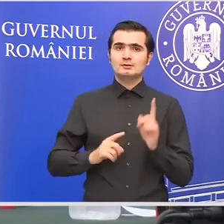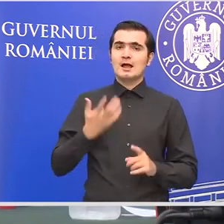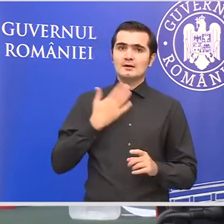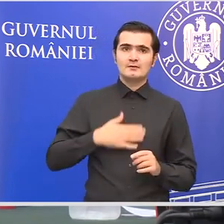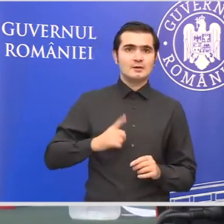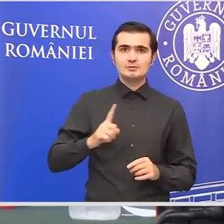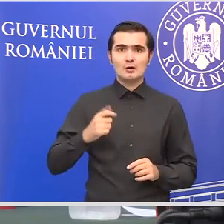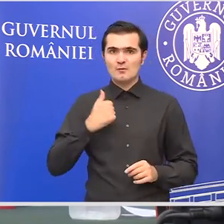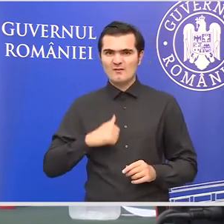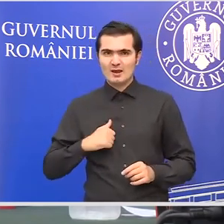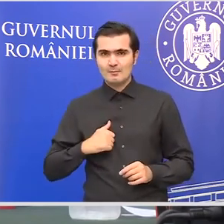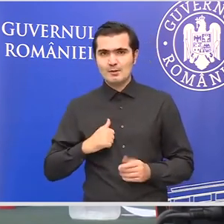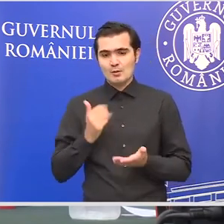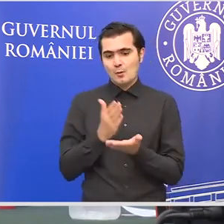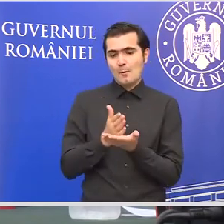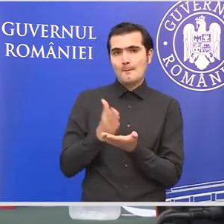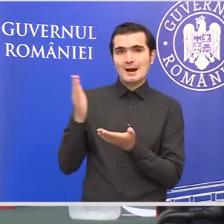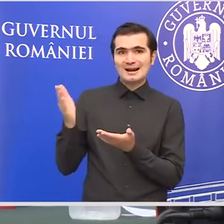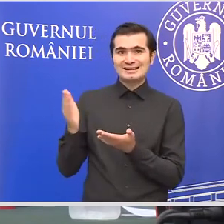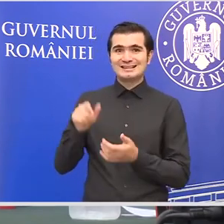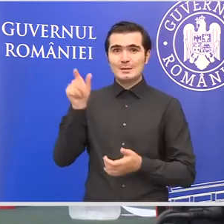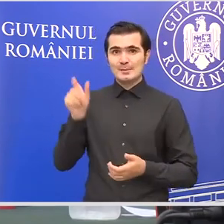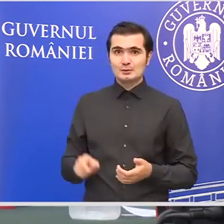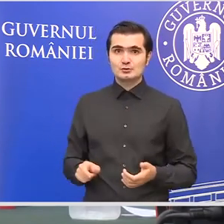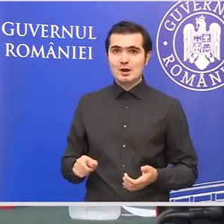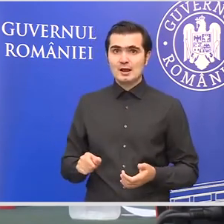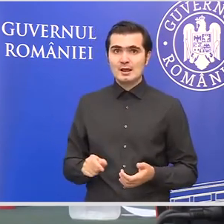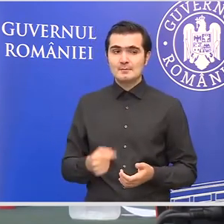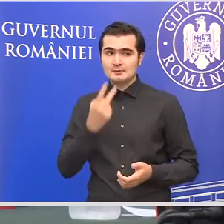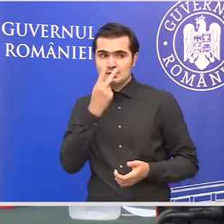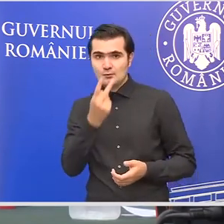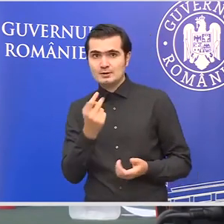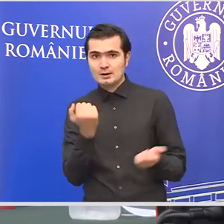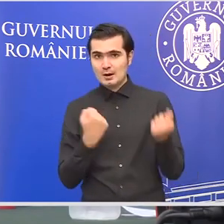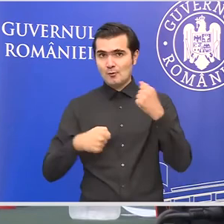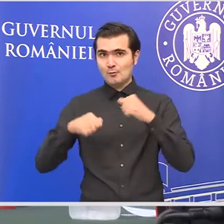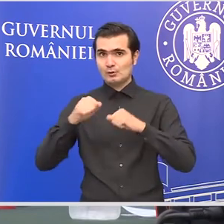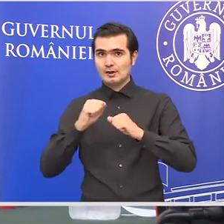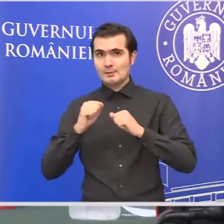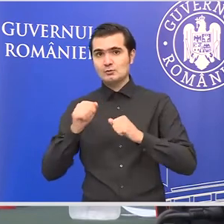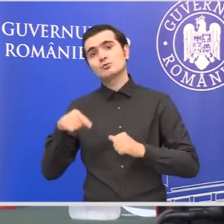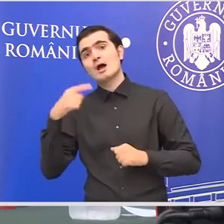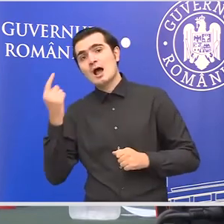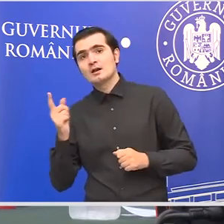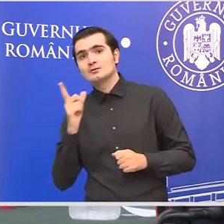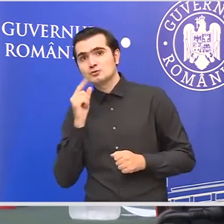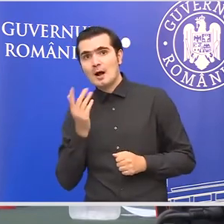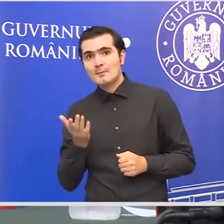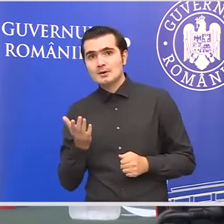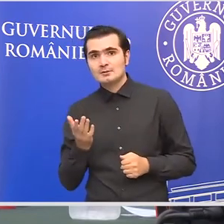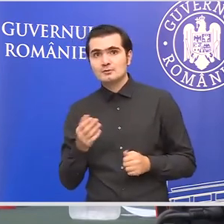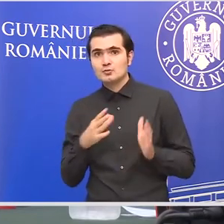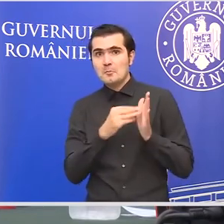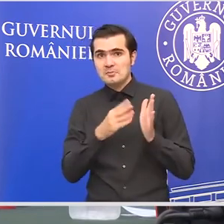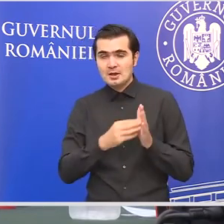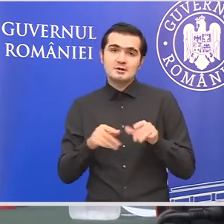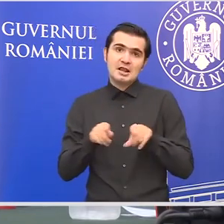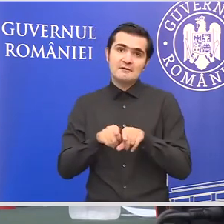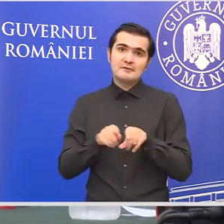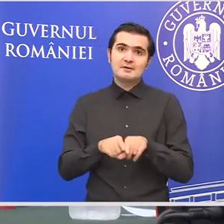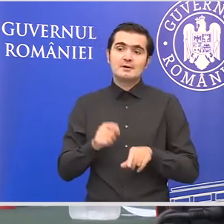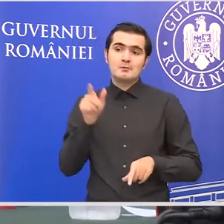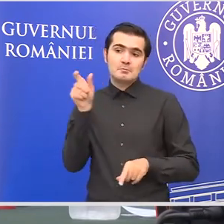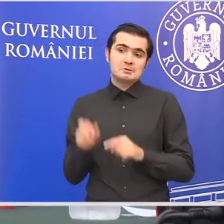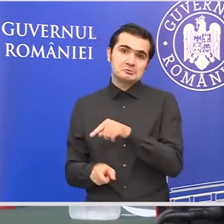dintre persoane iau ca model comportamentul altora dintre noi. Și atunci, bineînțeles că